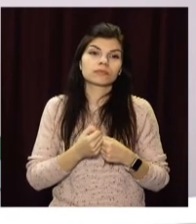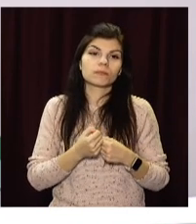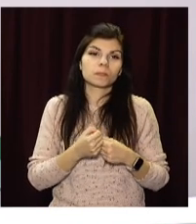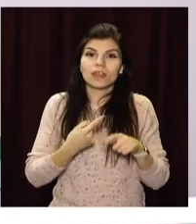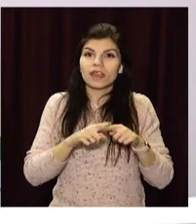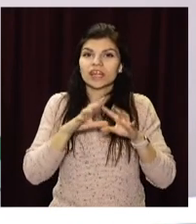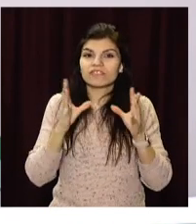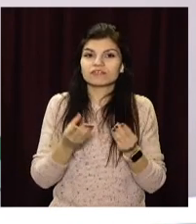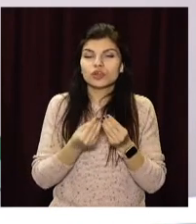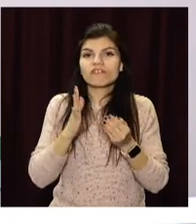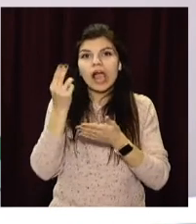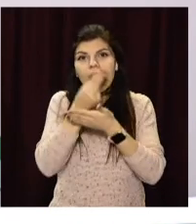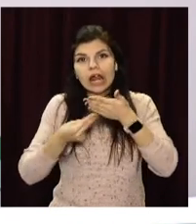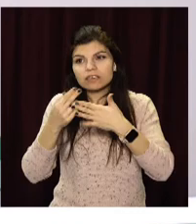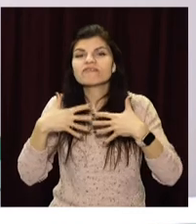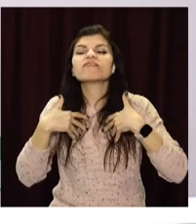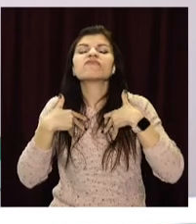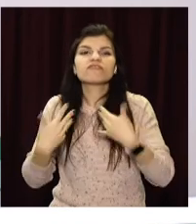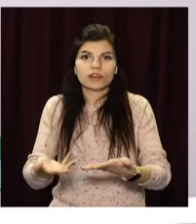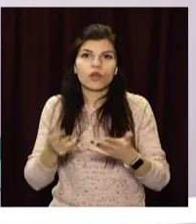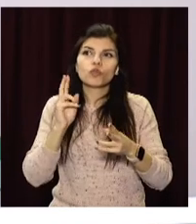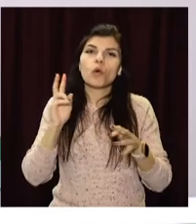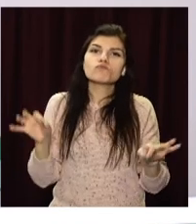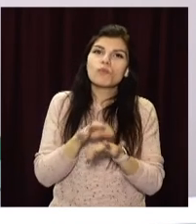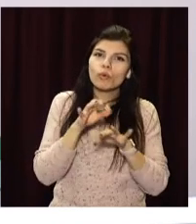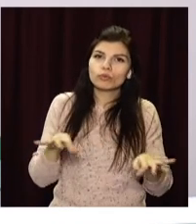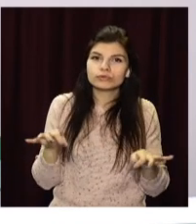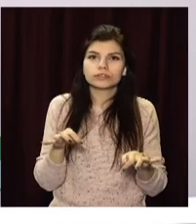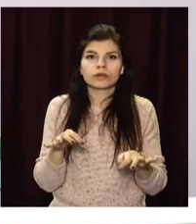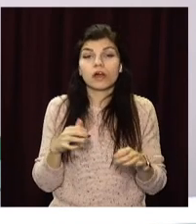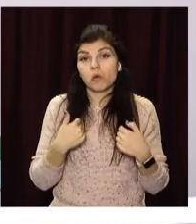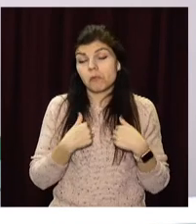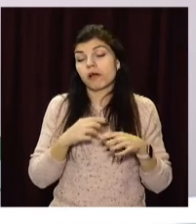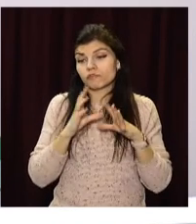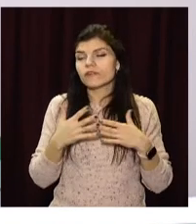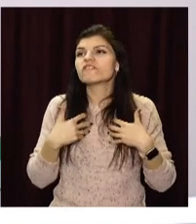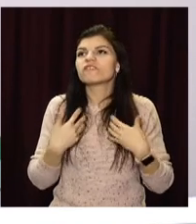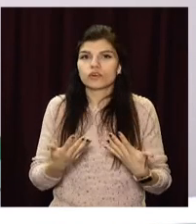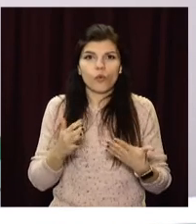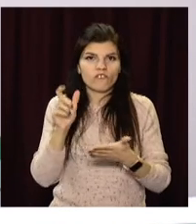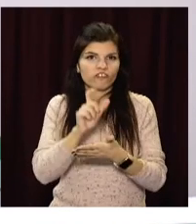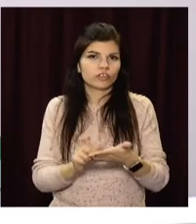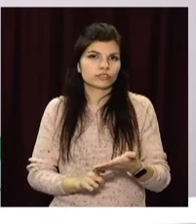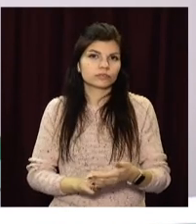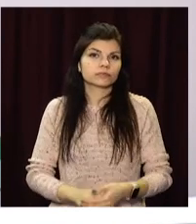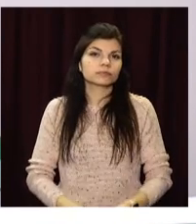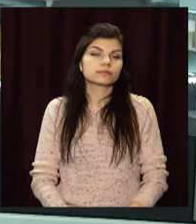хтось це все змальовує в картинах, не знаю, там, в музиці, а в мене все це виливається у вірші.